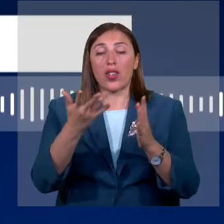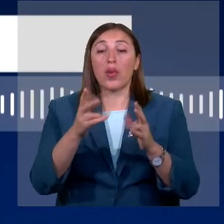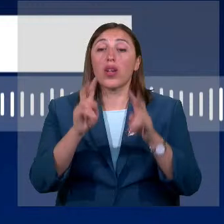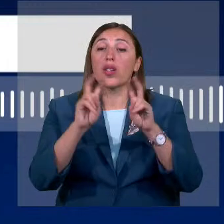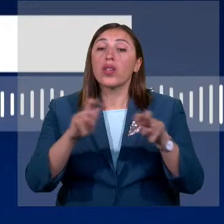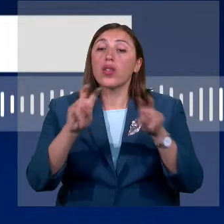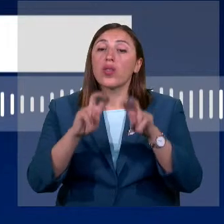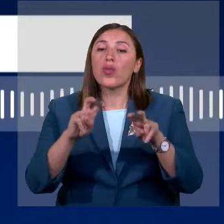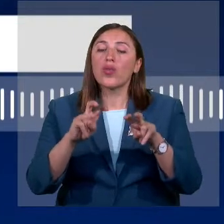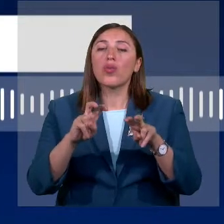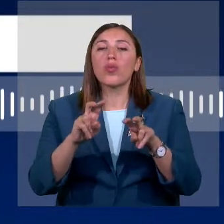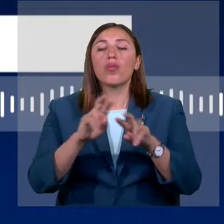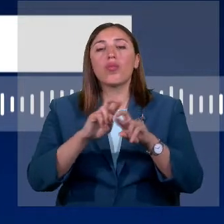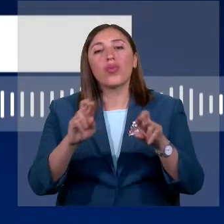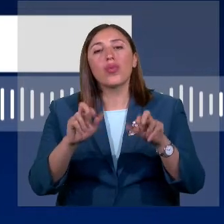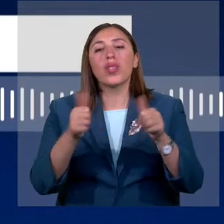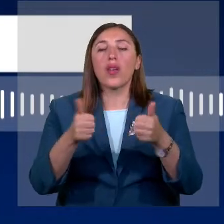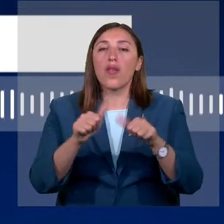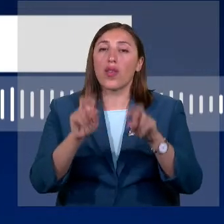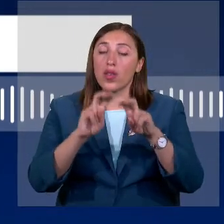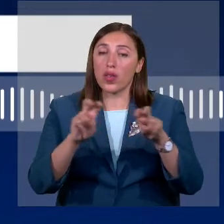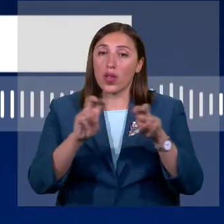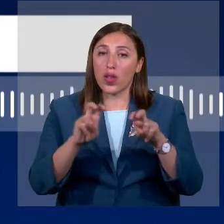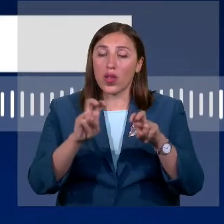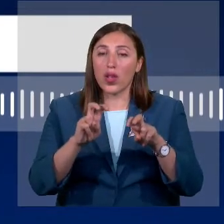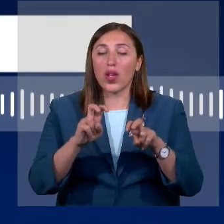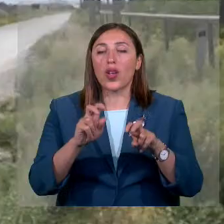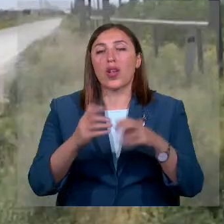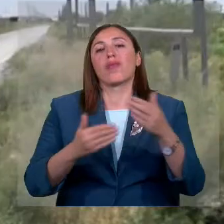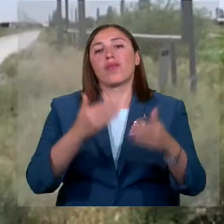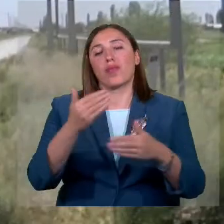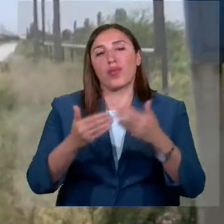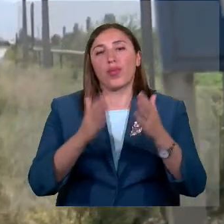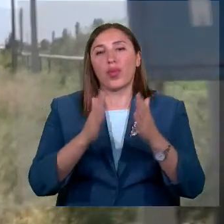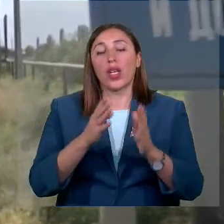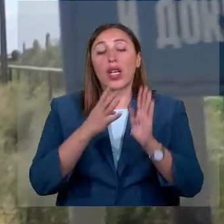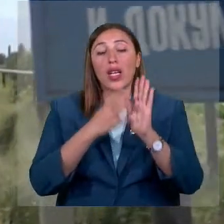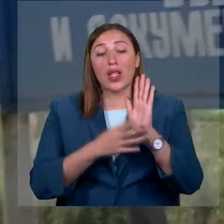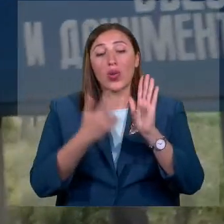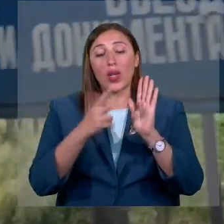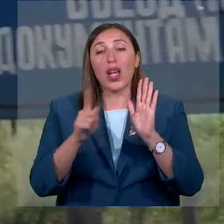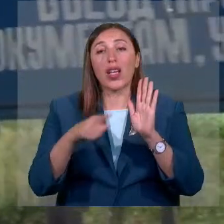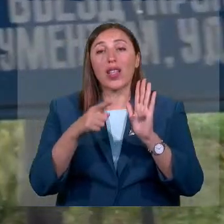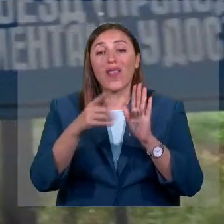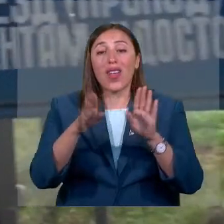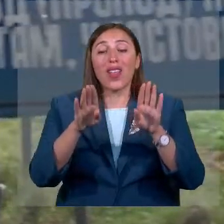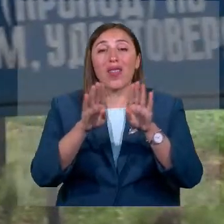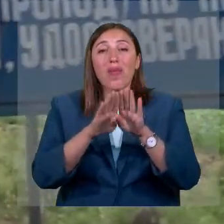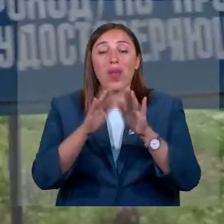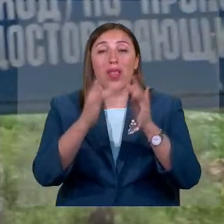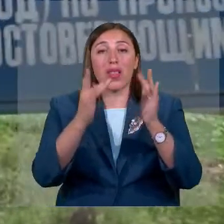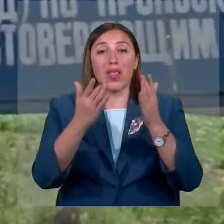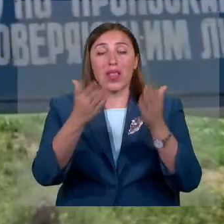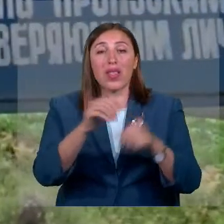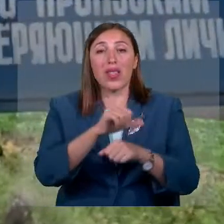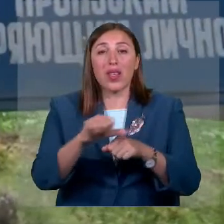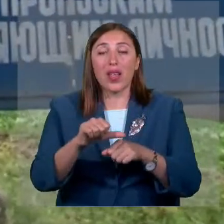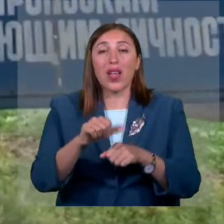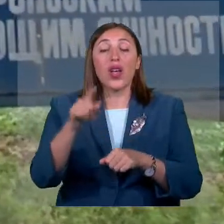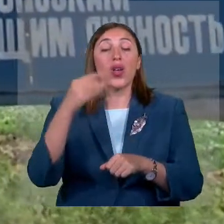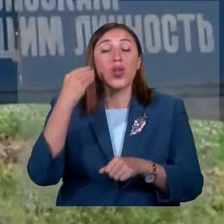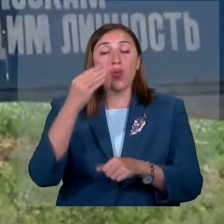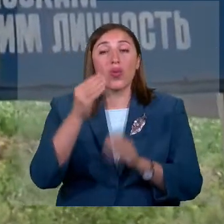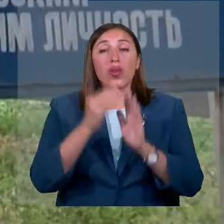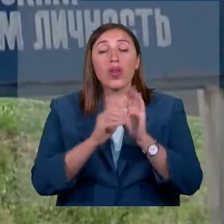մոտ ժամանակներս պետք է տեղի ունենա և այդպես առաջ շարժվի։ 93 թվականից փակ այս անցակետի բացումն ըստ թուրքական